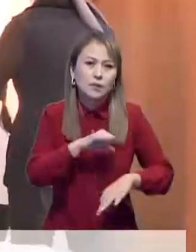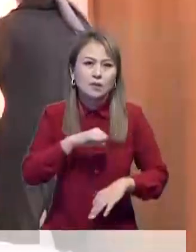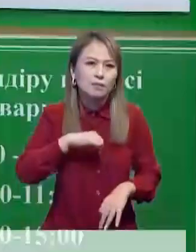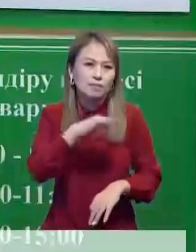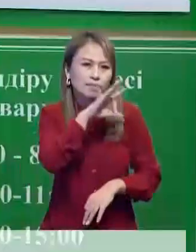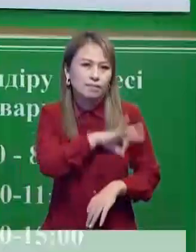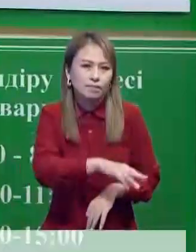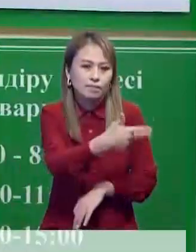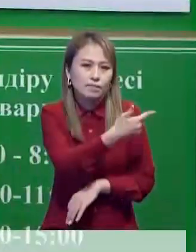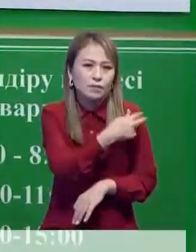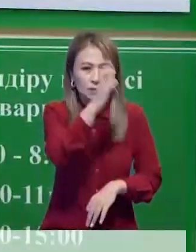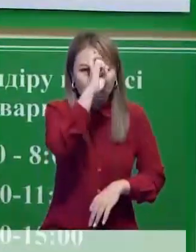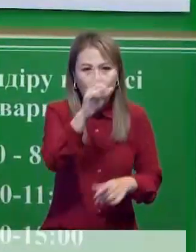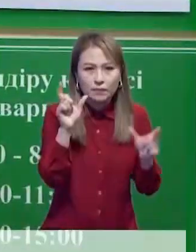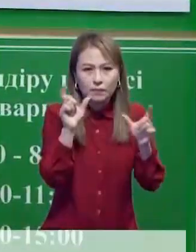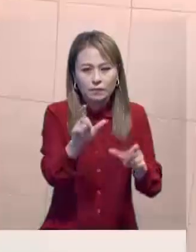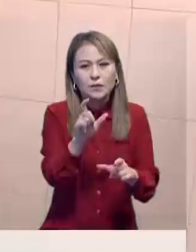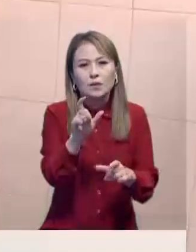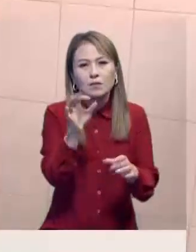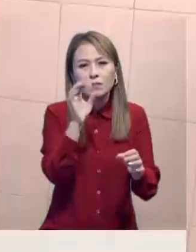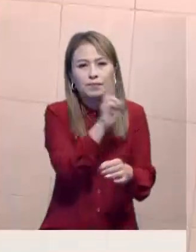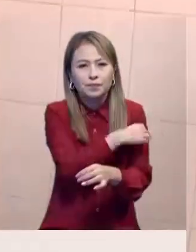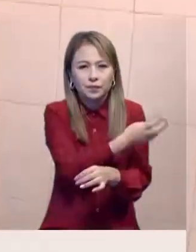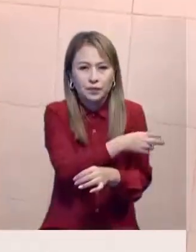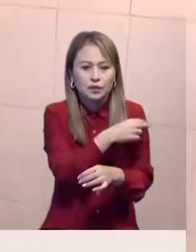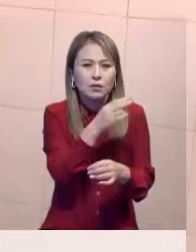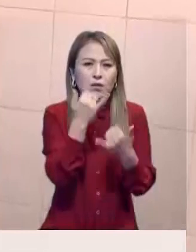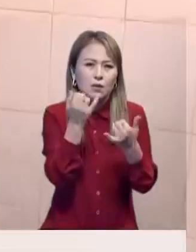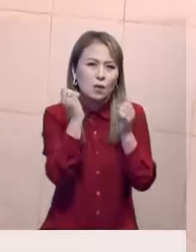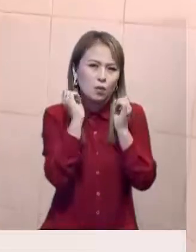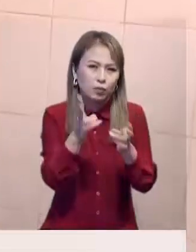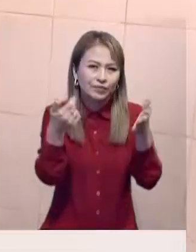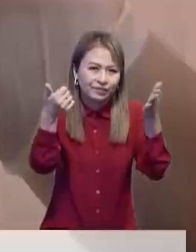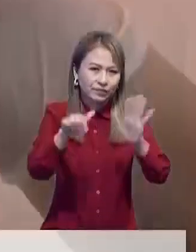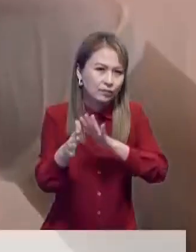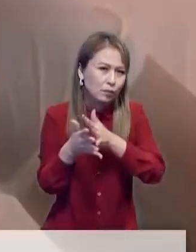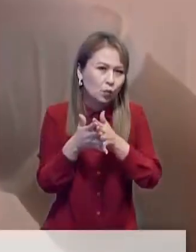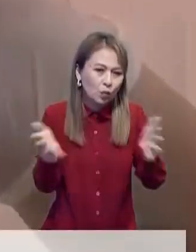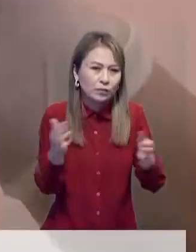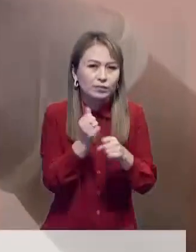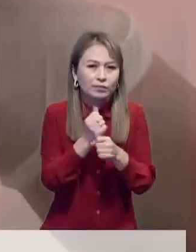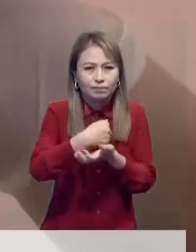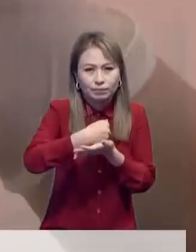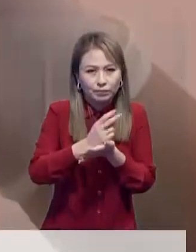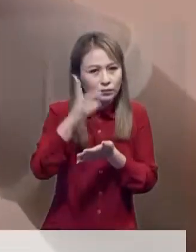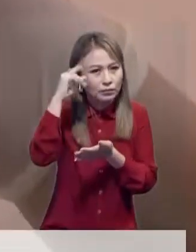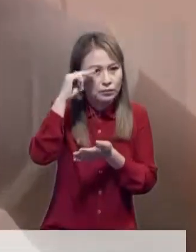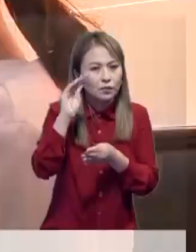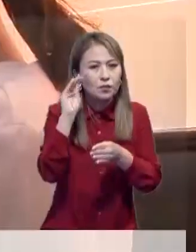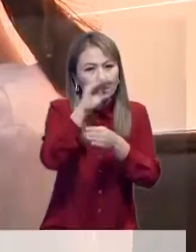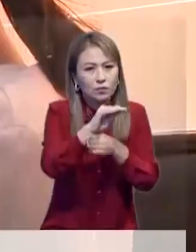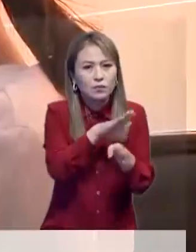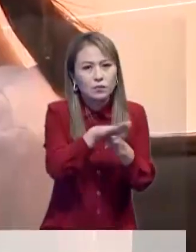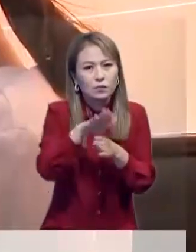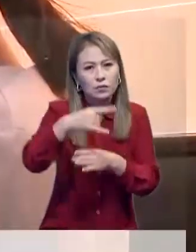тиімді жолы вакцина. Мемлекеттік санитарлық дәрігердің қаулысына сәйкес, қазір елде 6 айдан асқан балаларға да бекітілген күнтізбелік екпеден